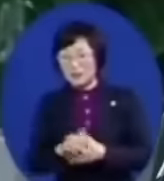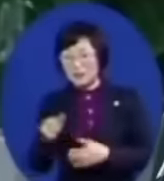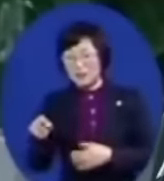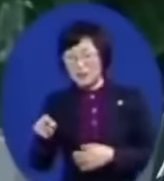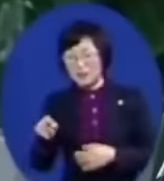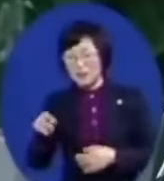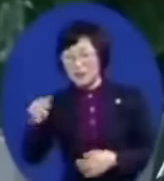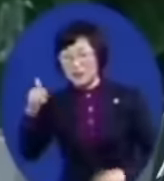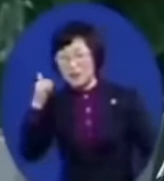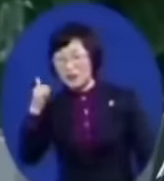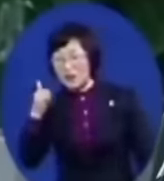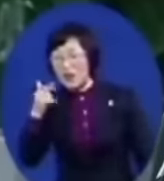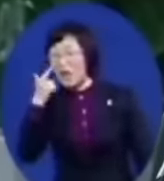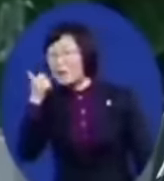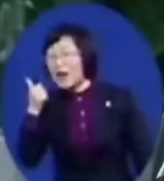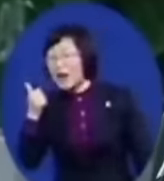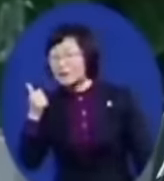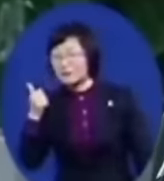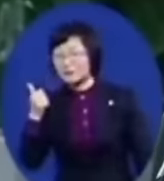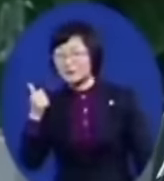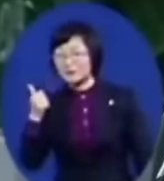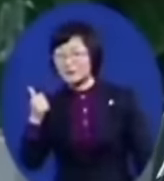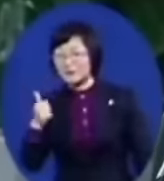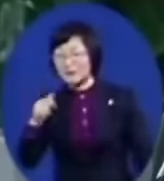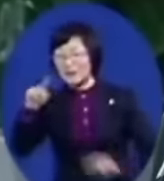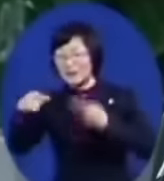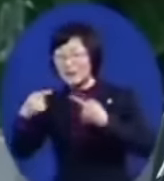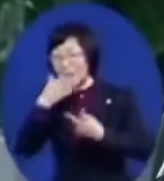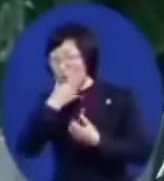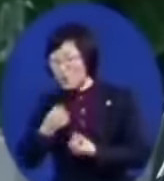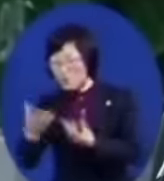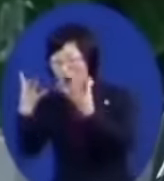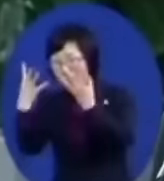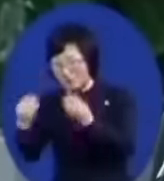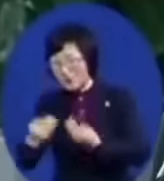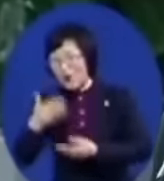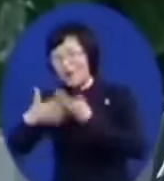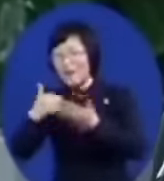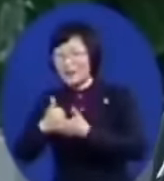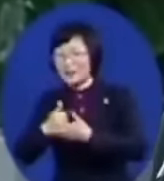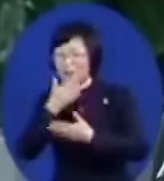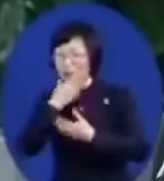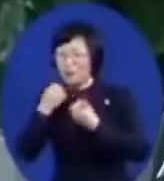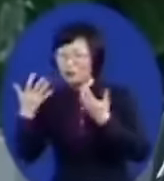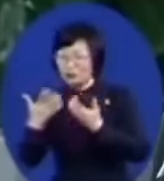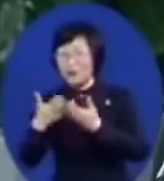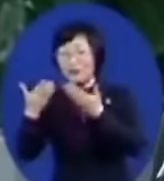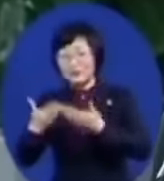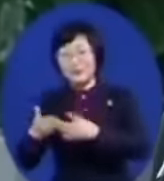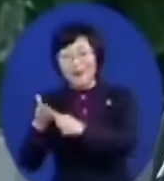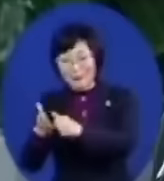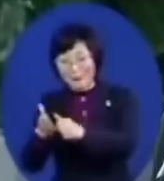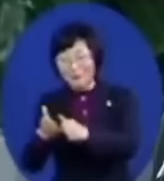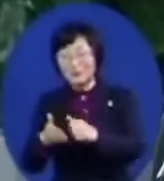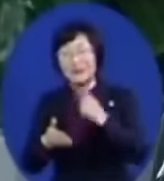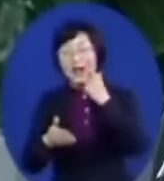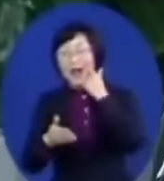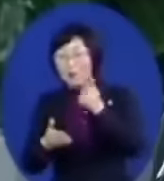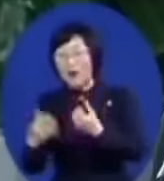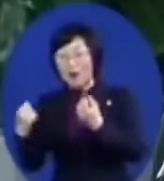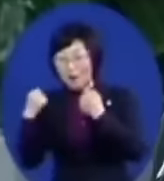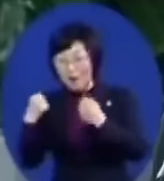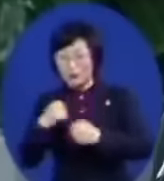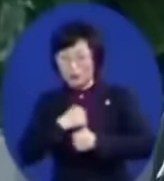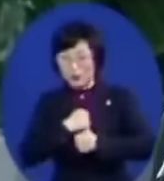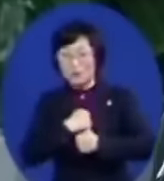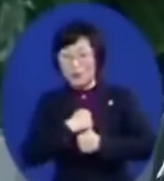갔거든요. 아빠 새해 복 많이 받고 하나님 축복 많이 받으세요. 아빠 건강에